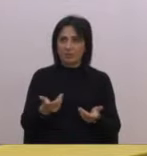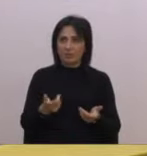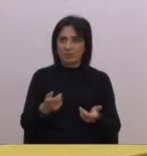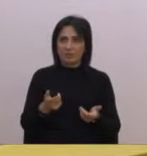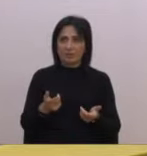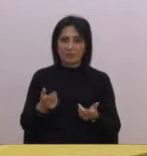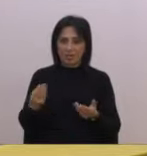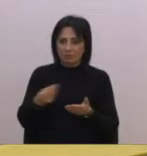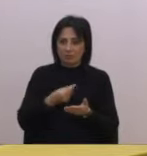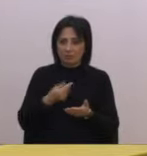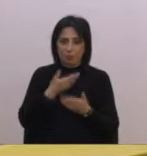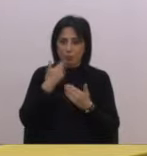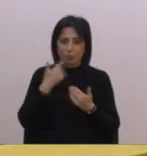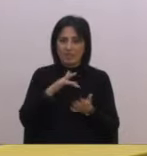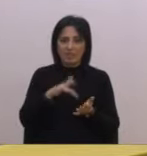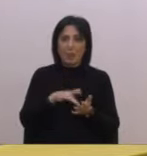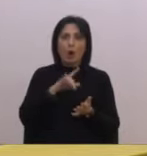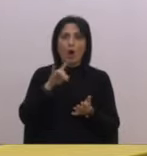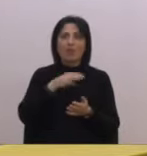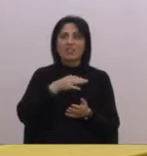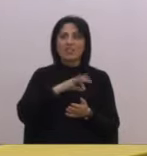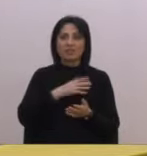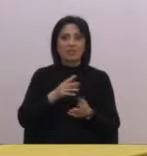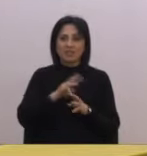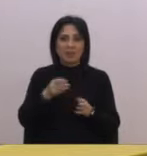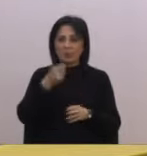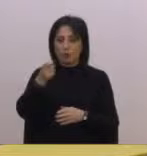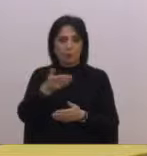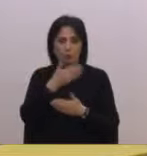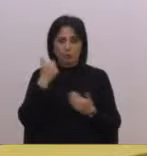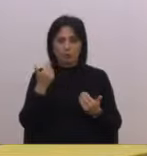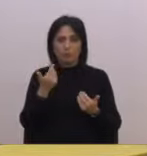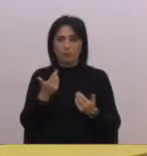არ შემოსულა არც სამოქალაქო ავიაციის აგენტოში და არც სამინისტროში.